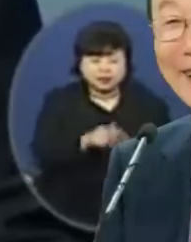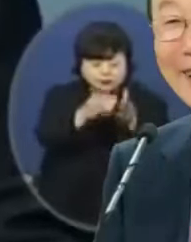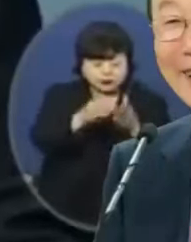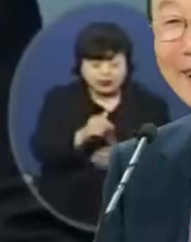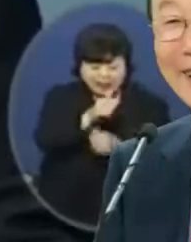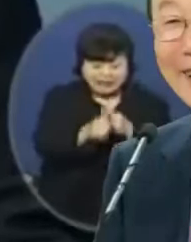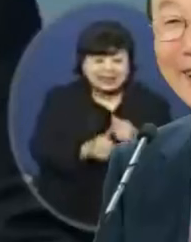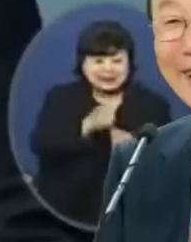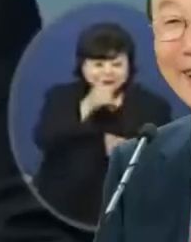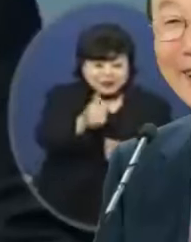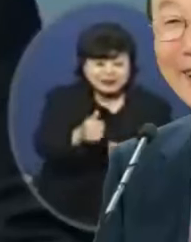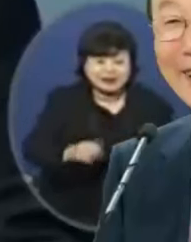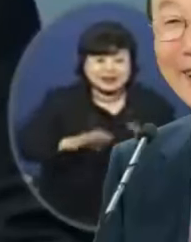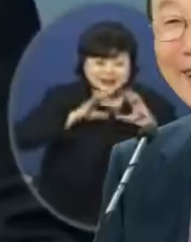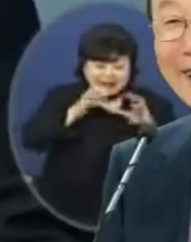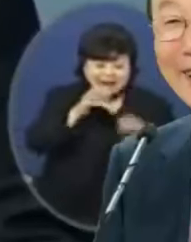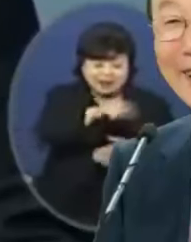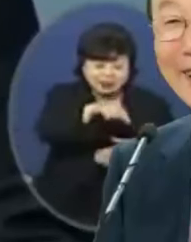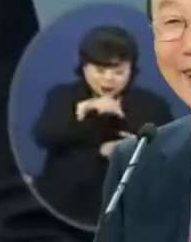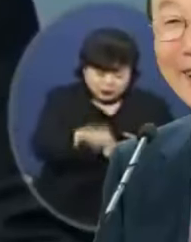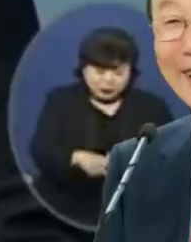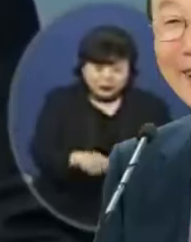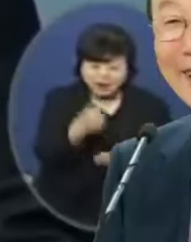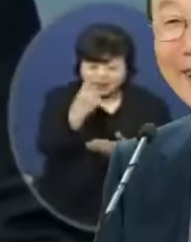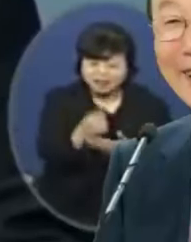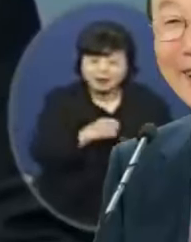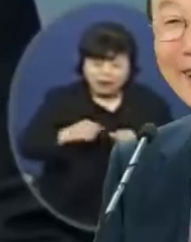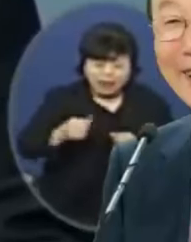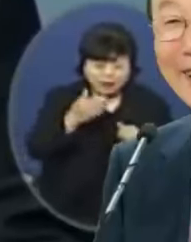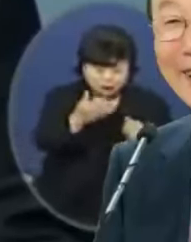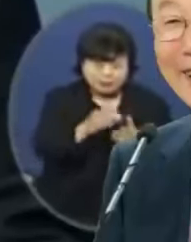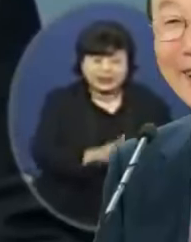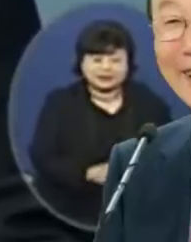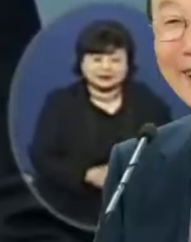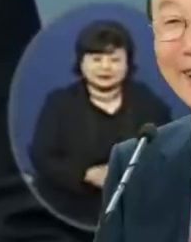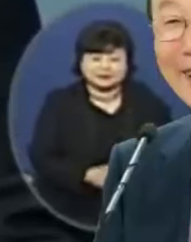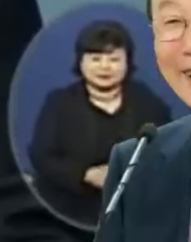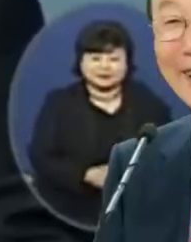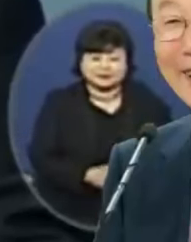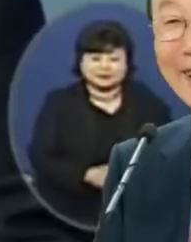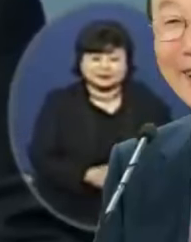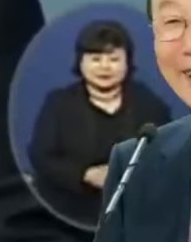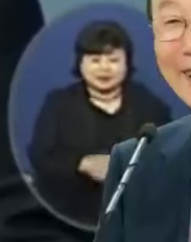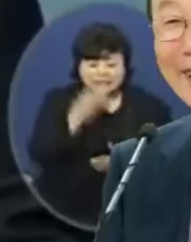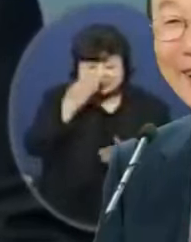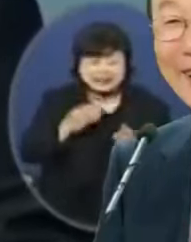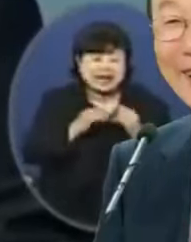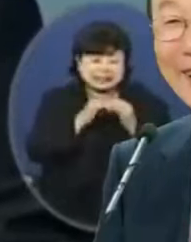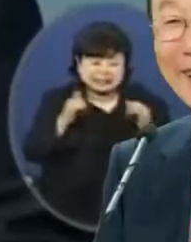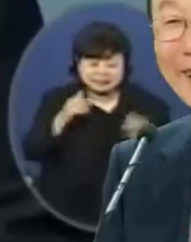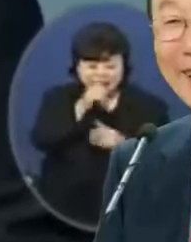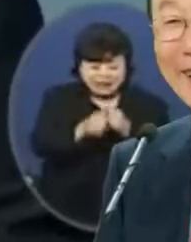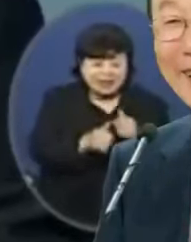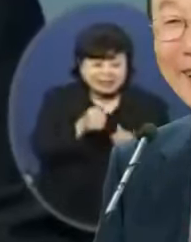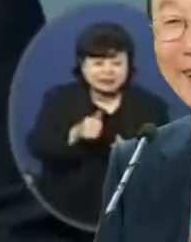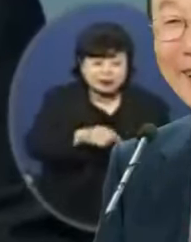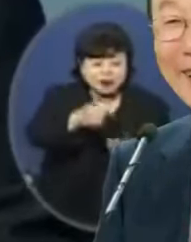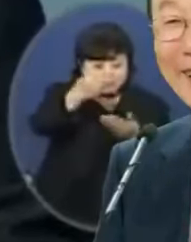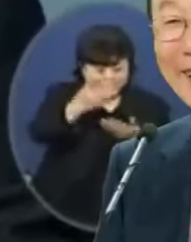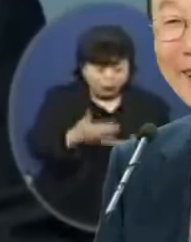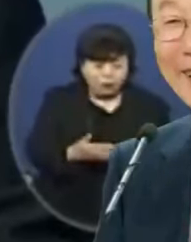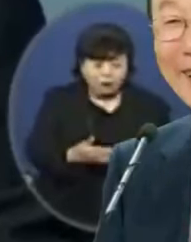통하여 하나님의 나라가 여러분 속에 임하고 역사하는 것입니다. 이스라엘 백성이 하나님 택함을